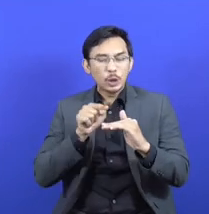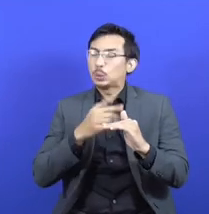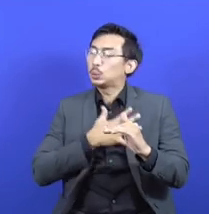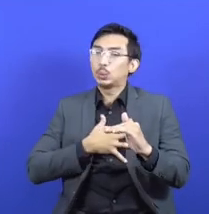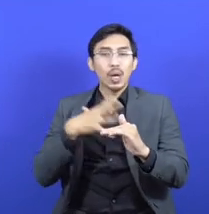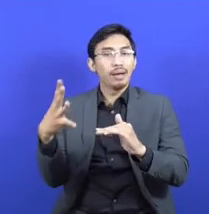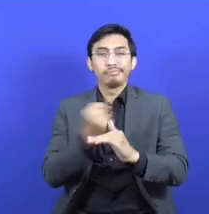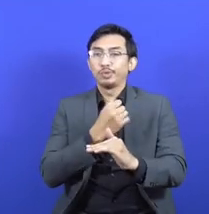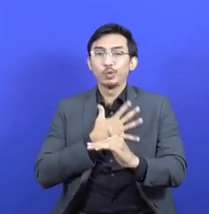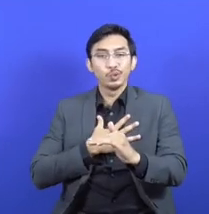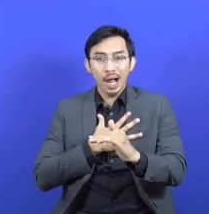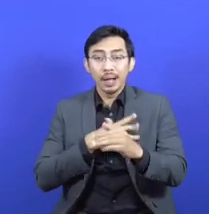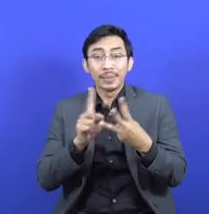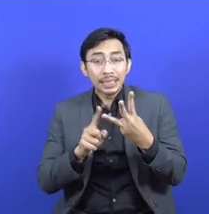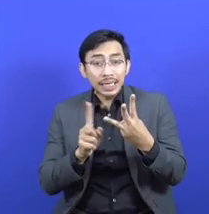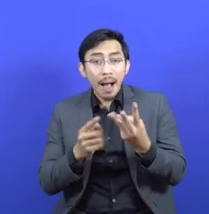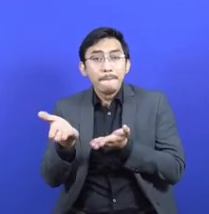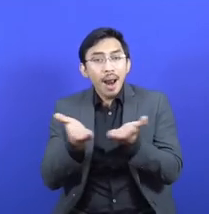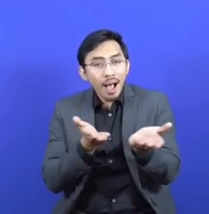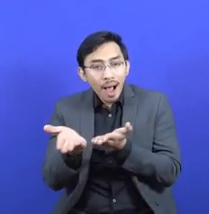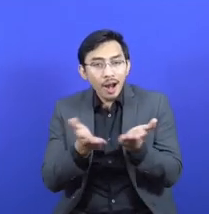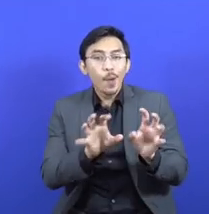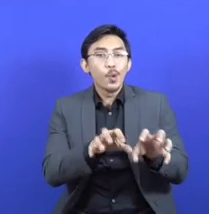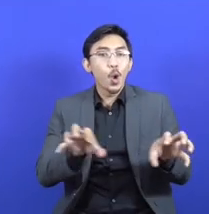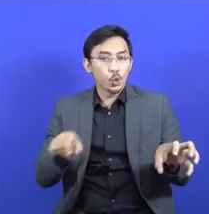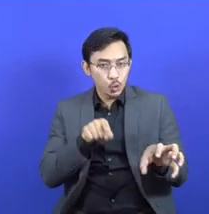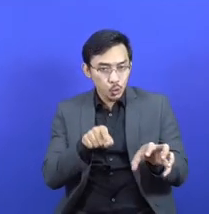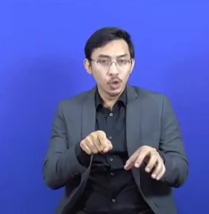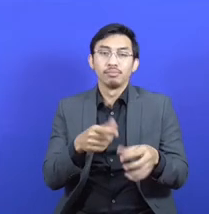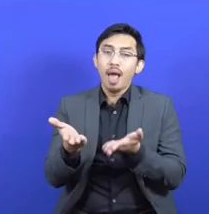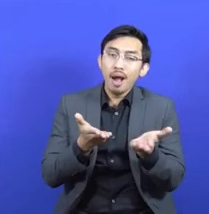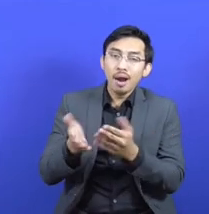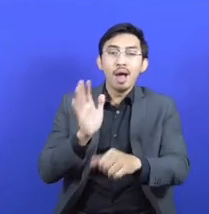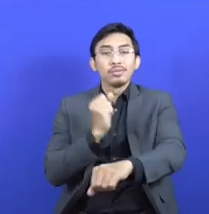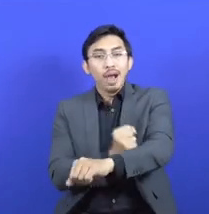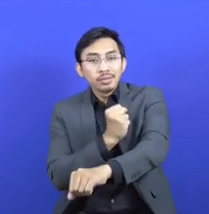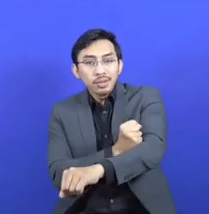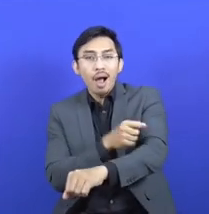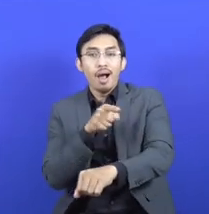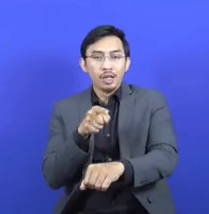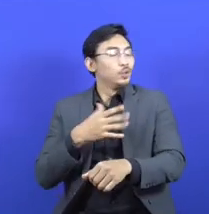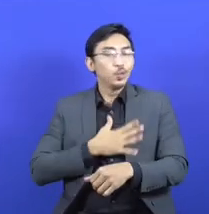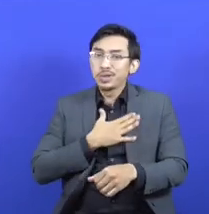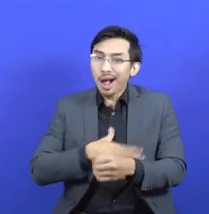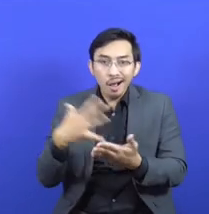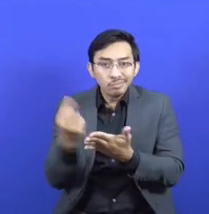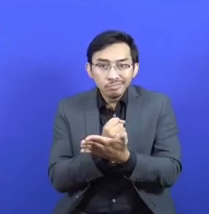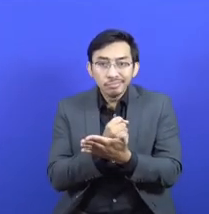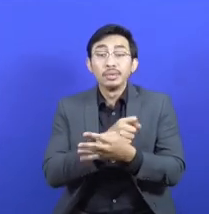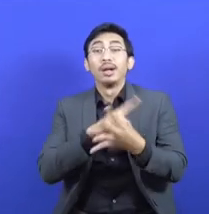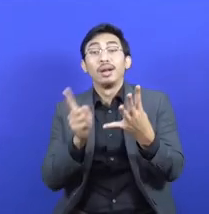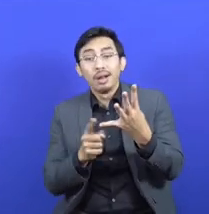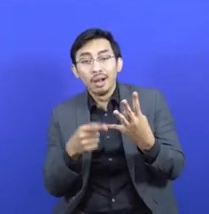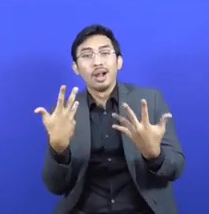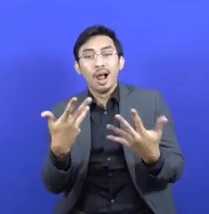kemudian pelayanan produk dan jasa juga susah didapatkan, kemudian